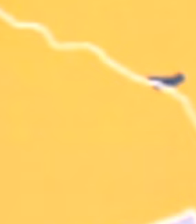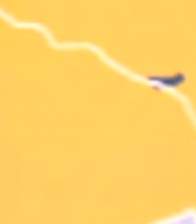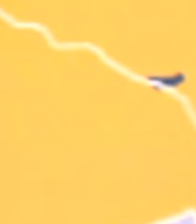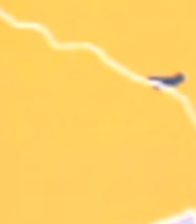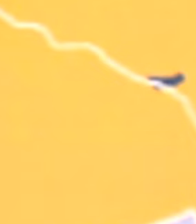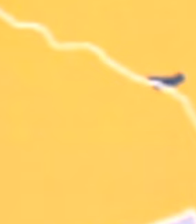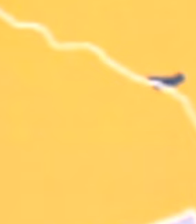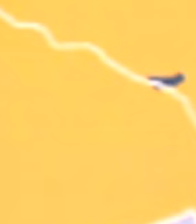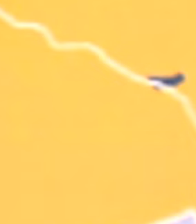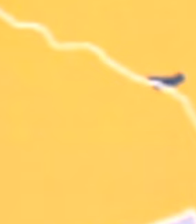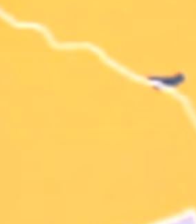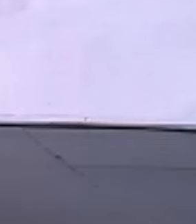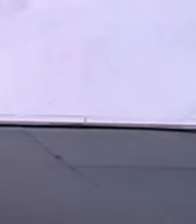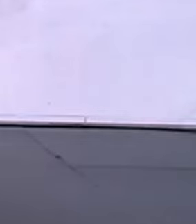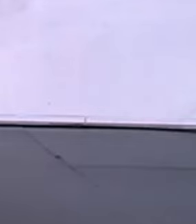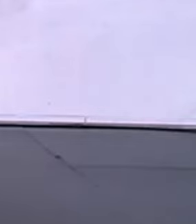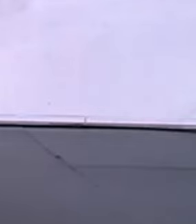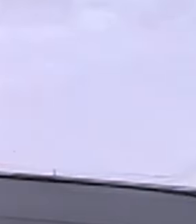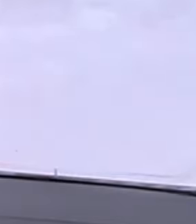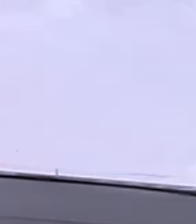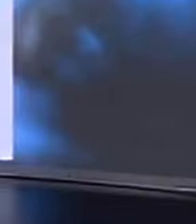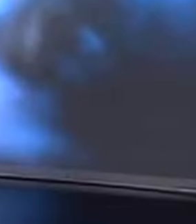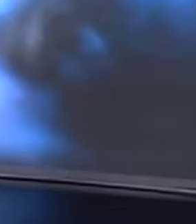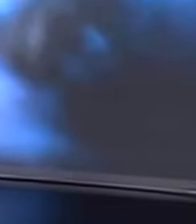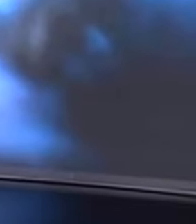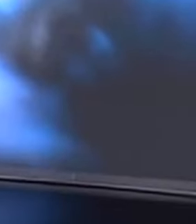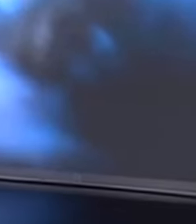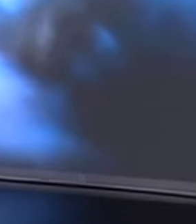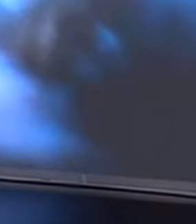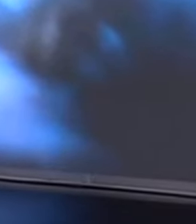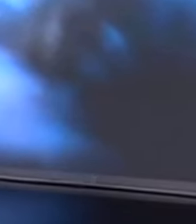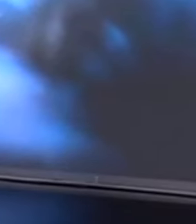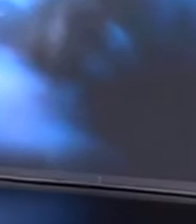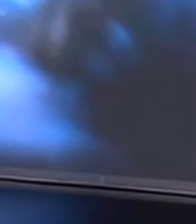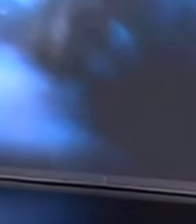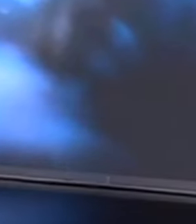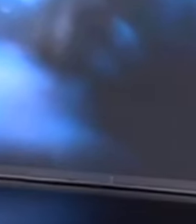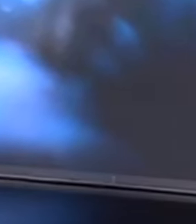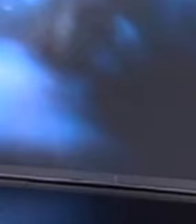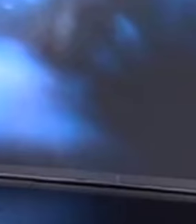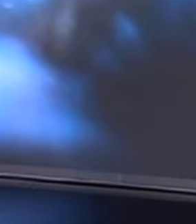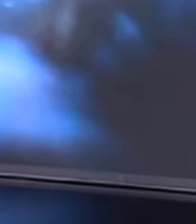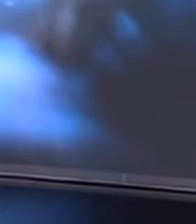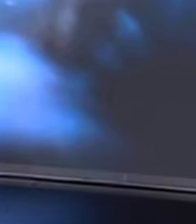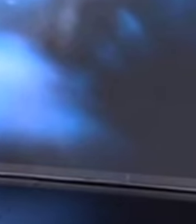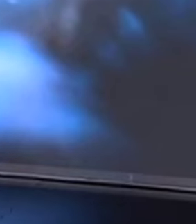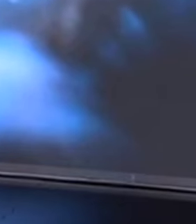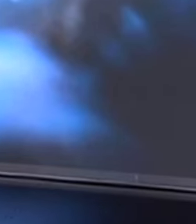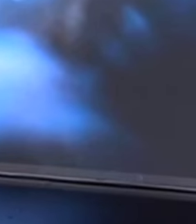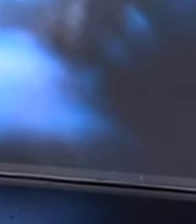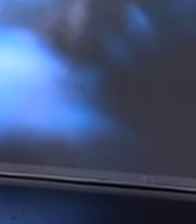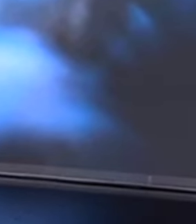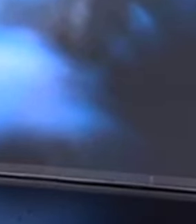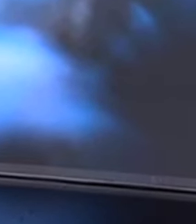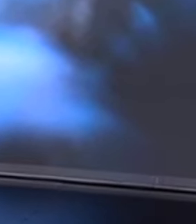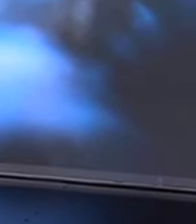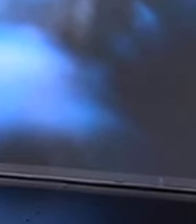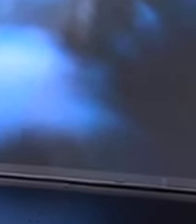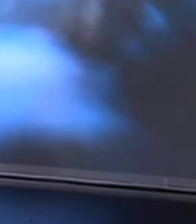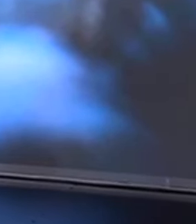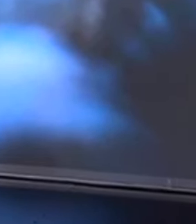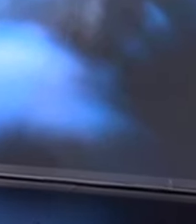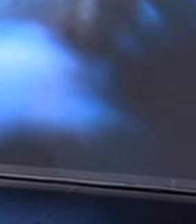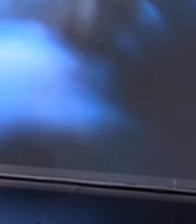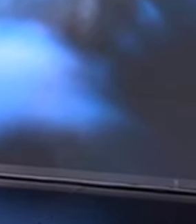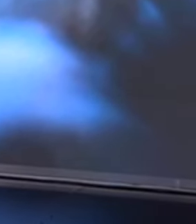шықпауға кеңес береміз. Мегаполистерге тоқталсақ, Шымкент пен Алматыда қар жауы ықтимал, сынап бағанасы.